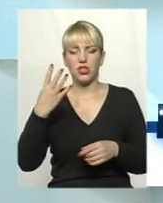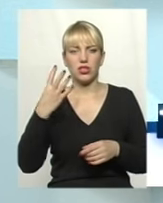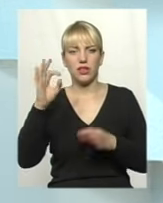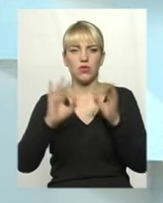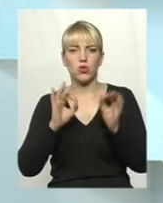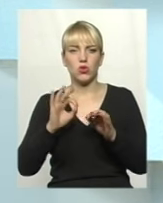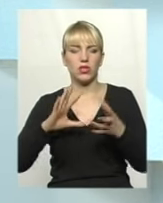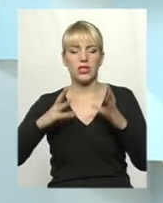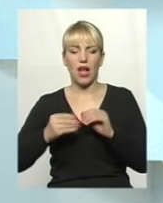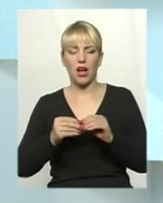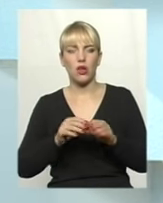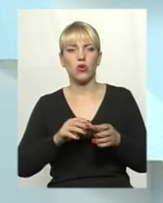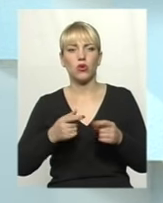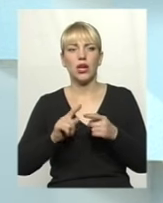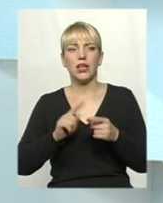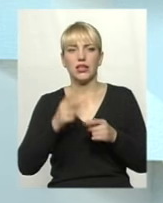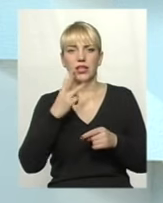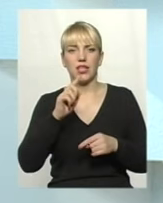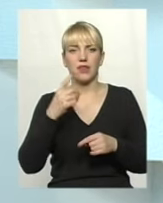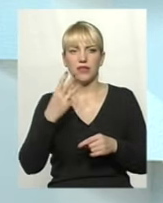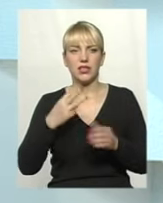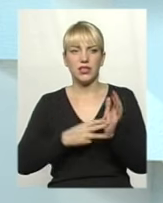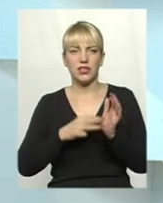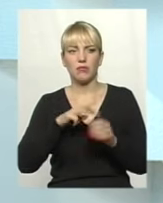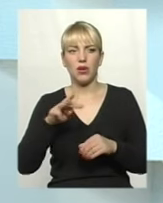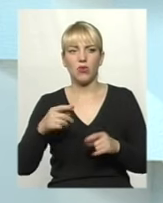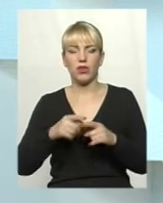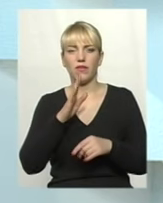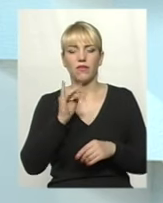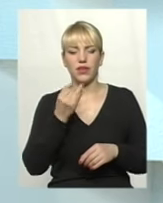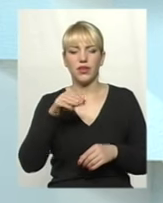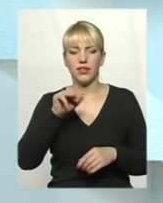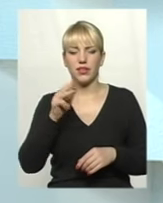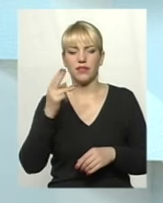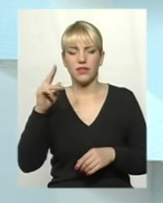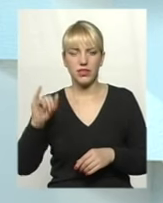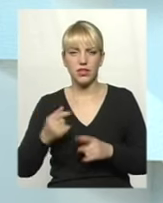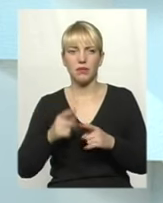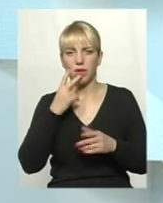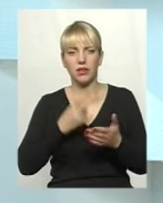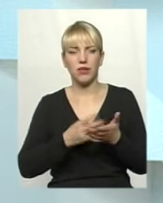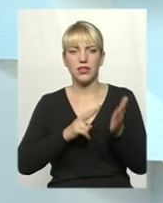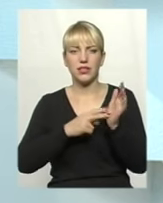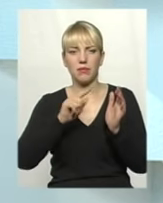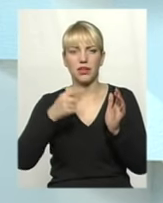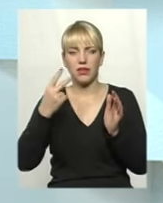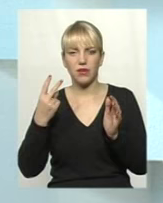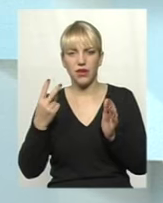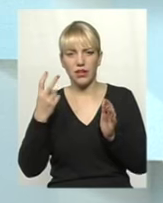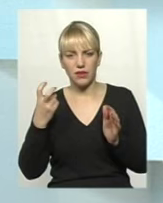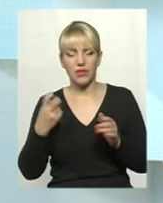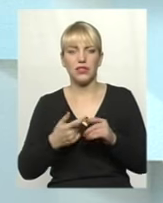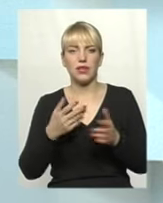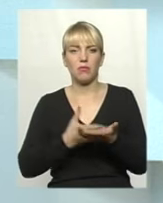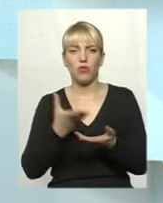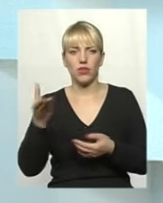обсягу профінансованих коштів, тобто 3,8 мільйона. Вітівці передбачено 7 мільйонів 200, профінансовано 5 мільйонів